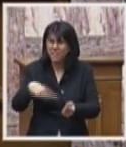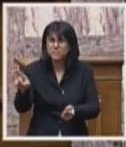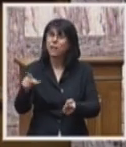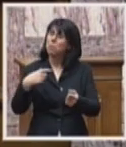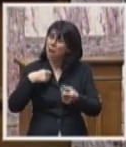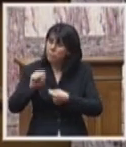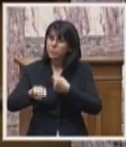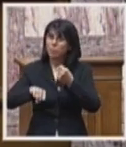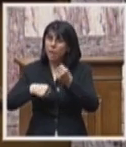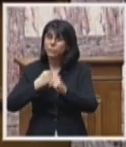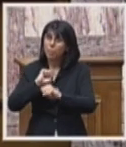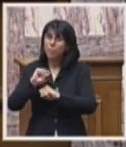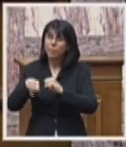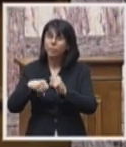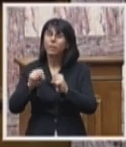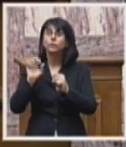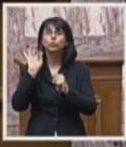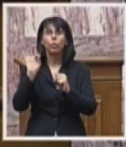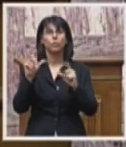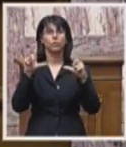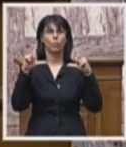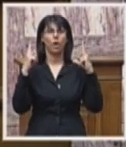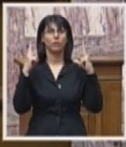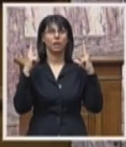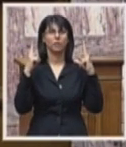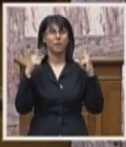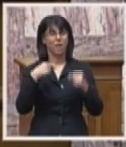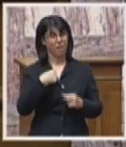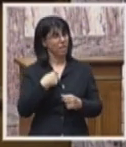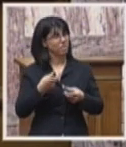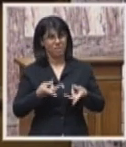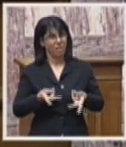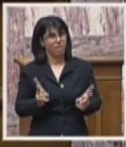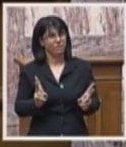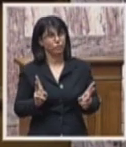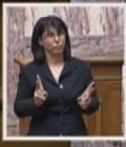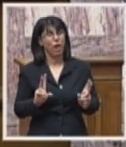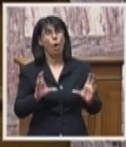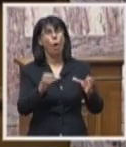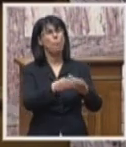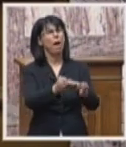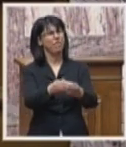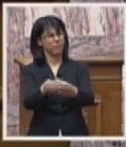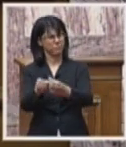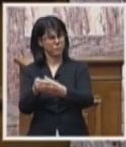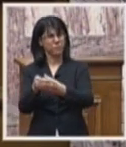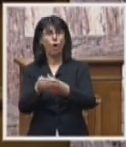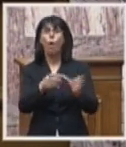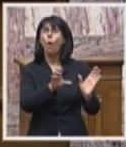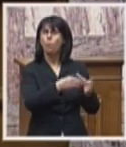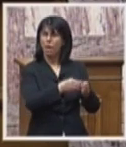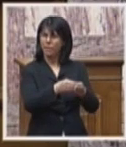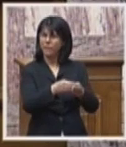Και έχουμε παλέψει και την εσωκομματική δημοκρατία και δεν θα αφήσουμε ομάδες οι οποίες